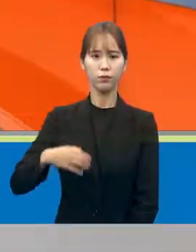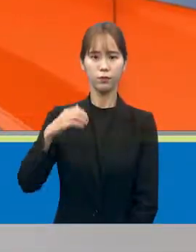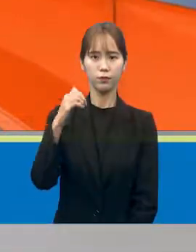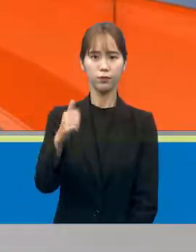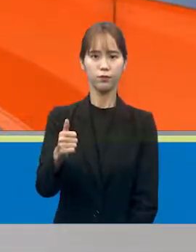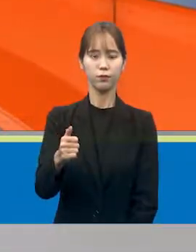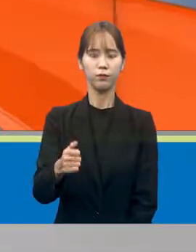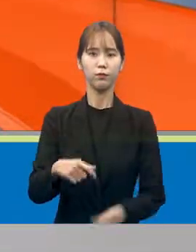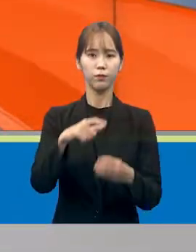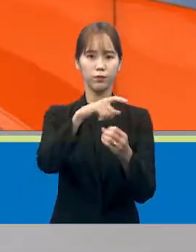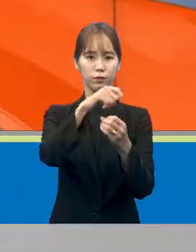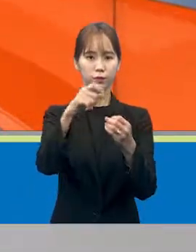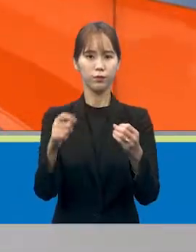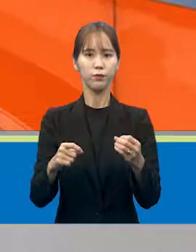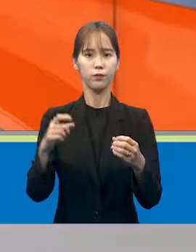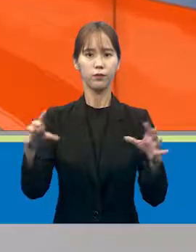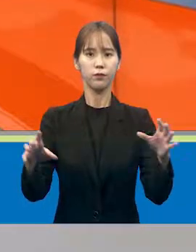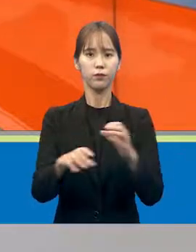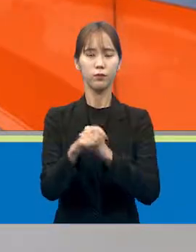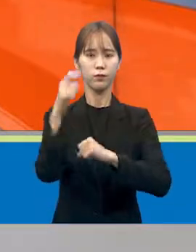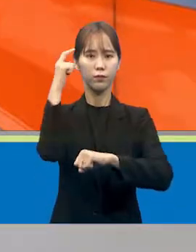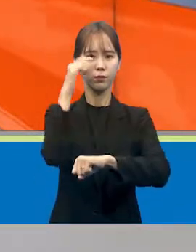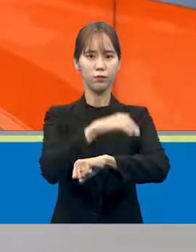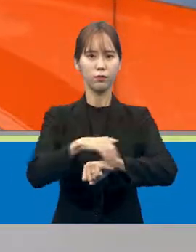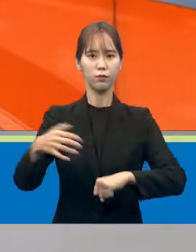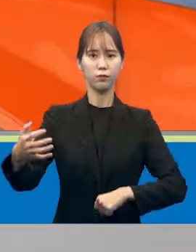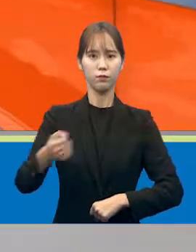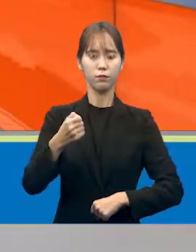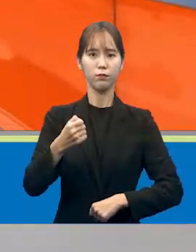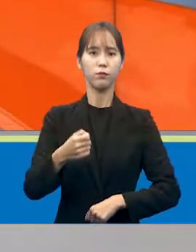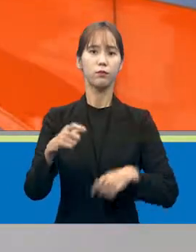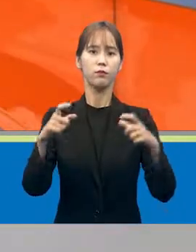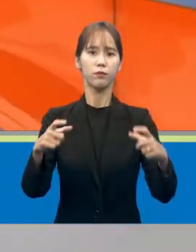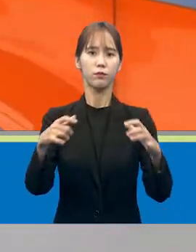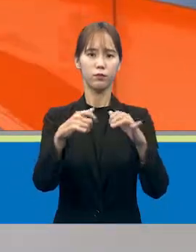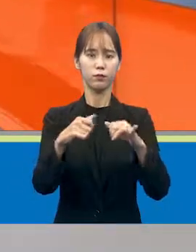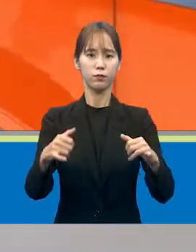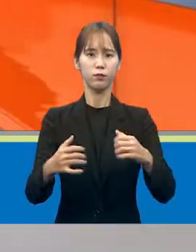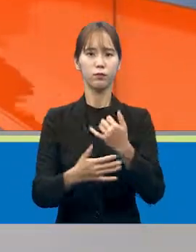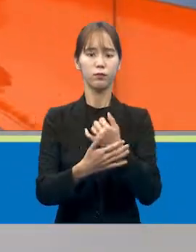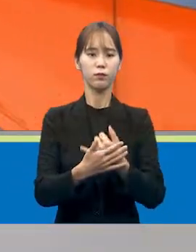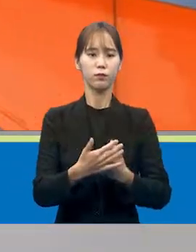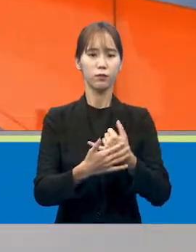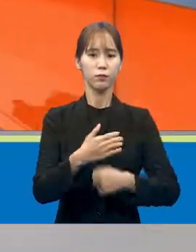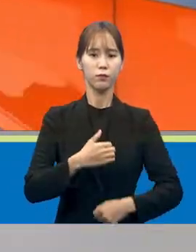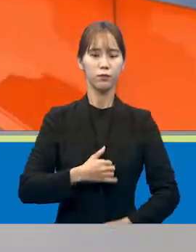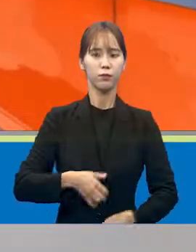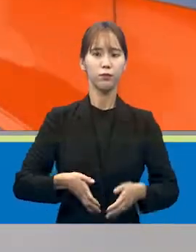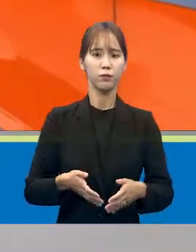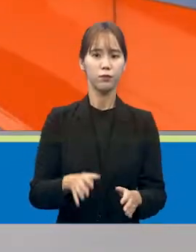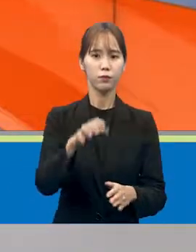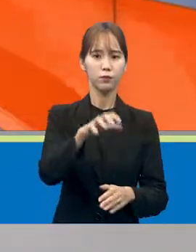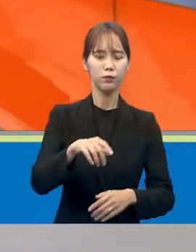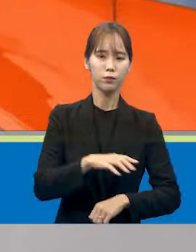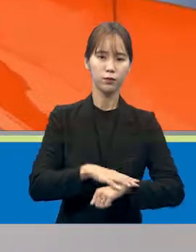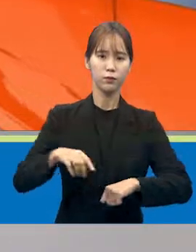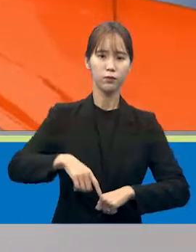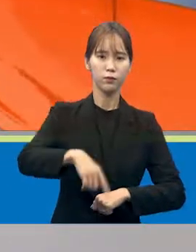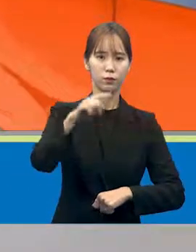유덕열 동대문구청장은 추석 종합대책을 마련해 국민들이 즐거운 마음으로 고향에 다녀올 수 있도록 최선을